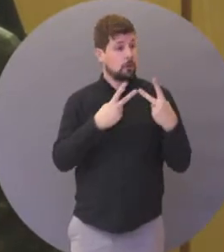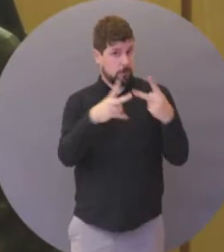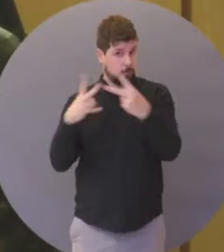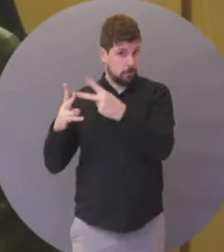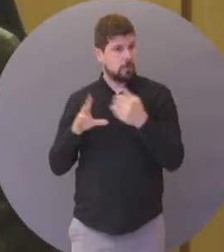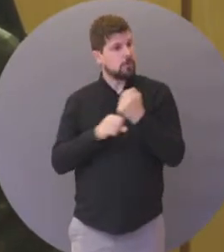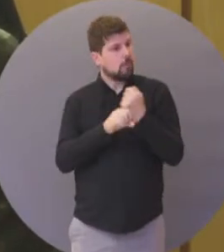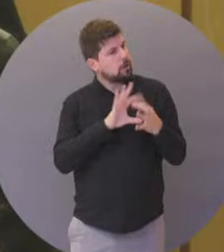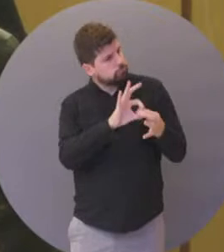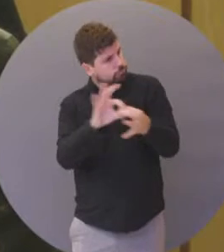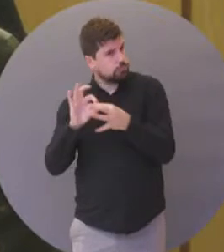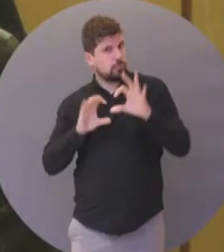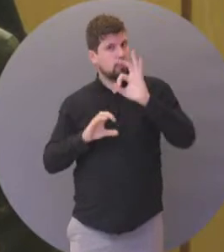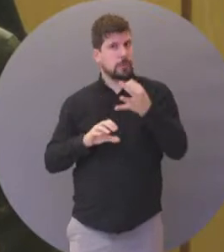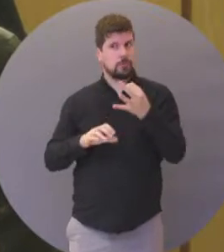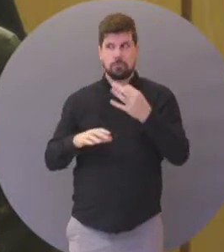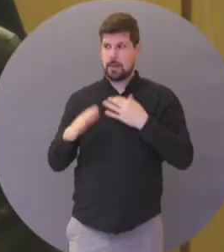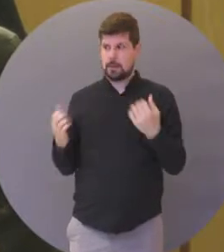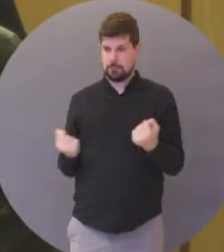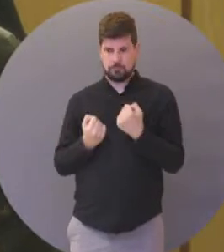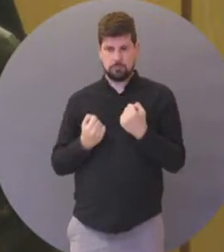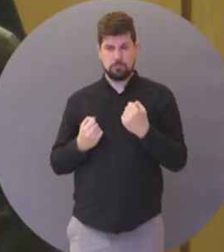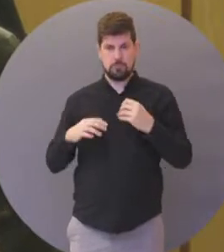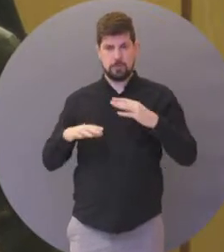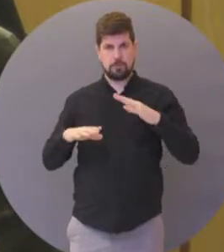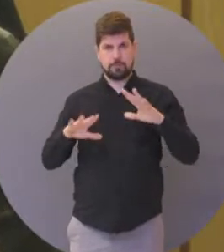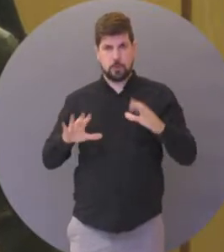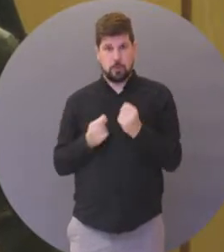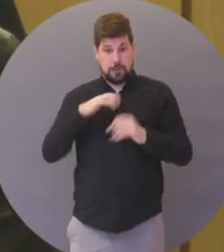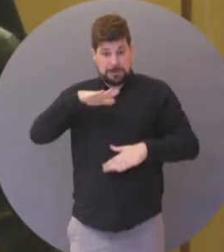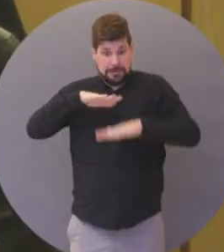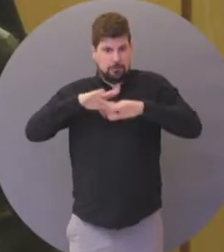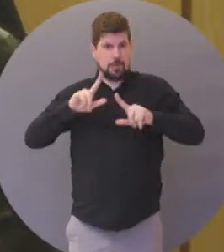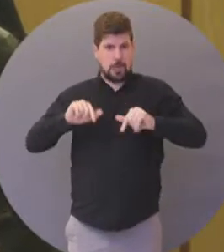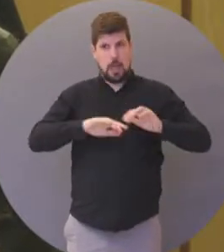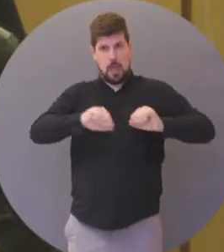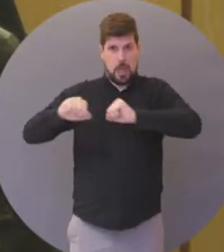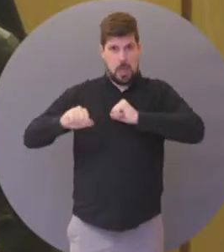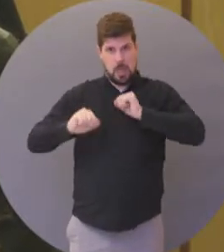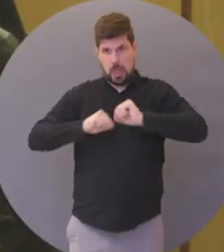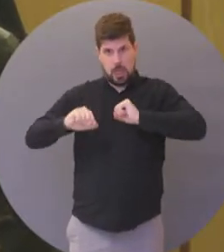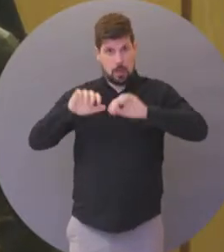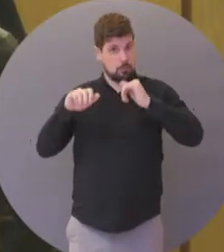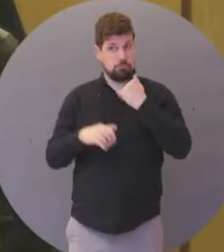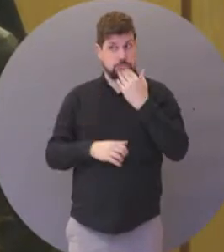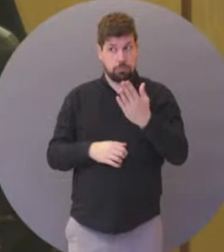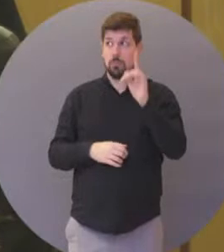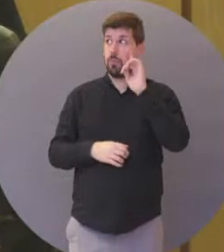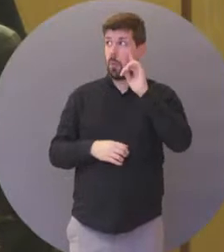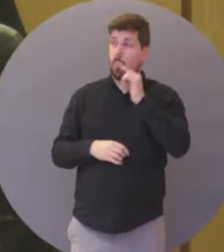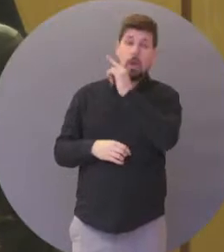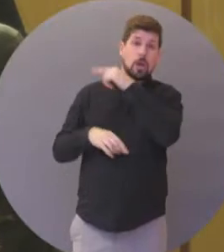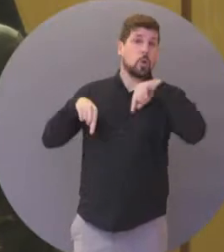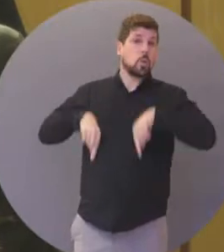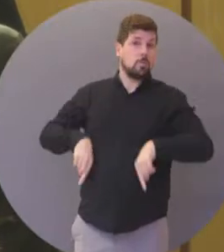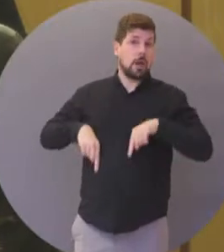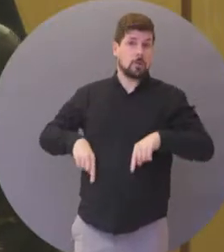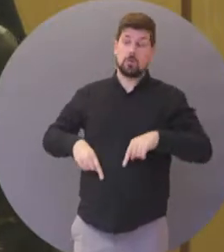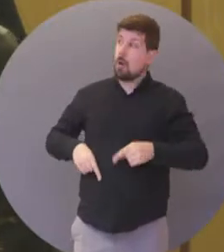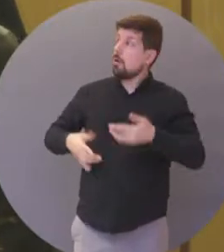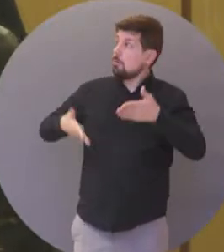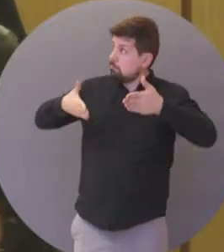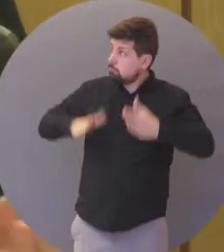la mesure de ses capacités qui donc ont été restreintes par des choix gouvernementaux de ponction que